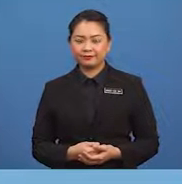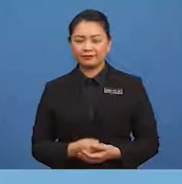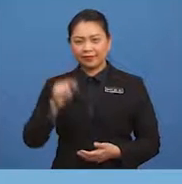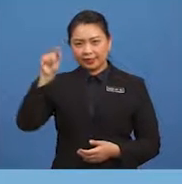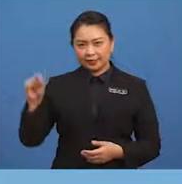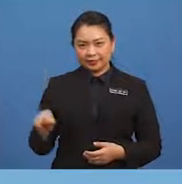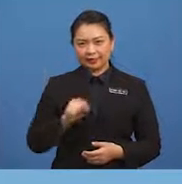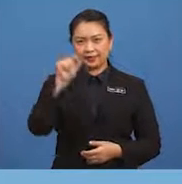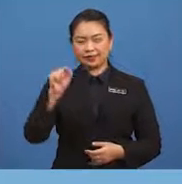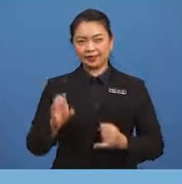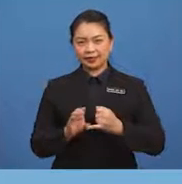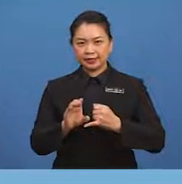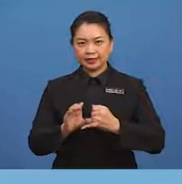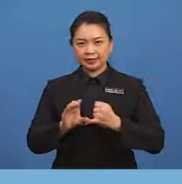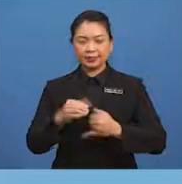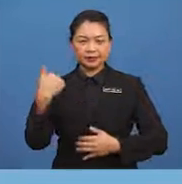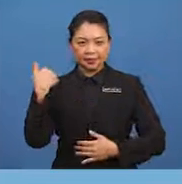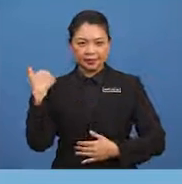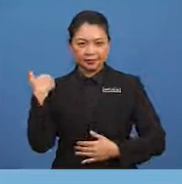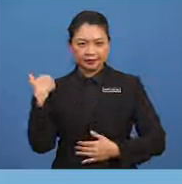Kitar sel terdiri daripada